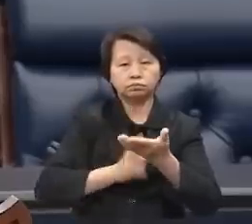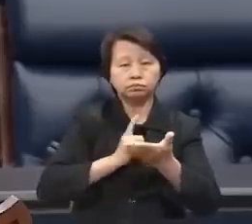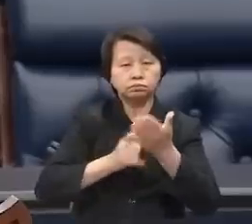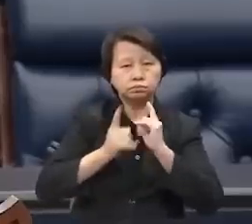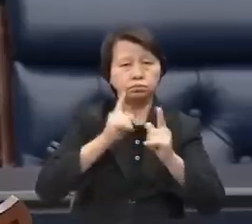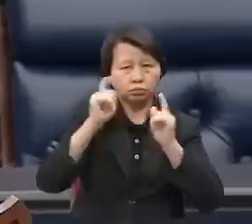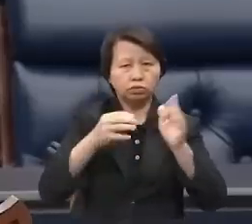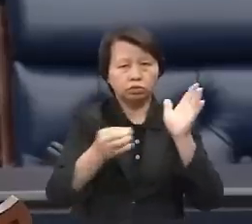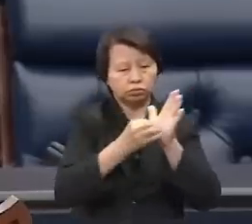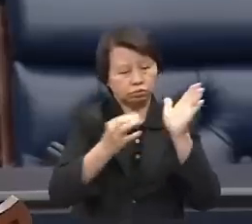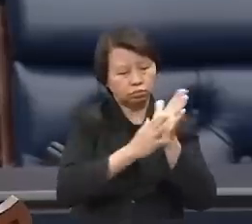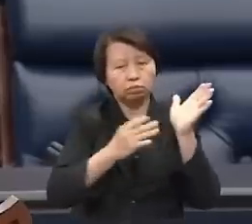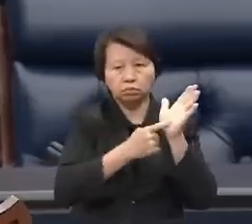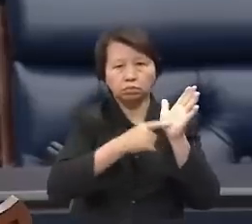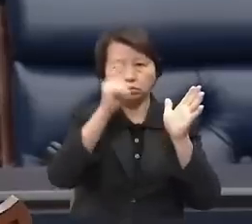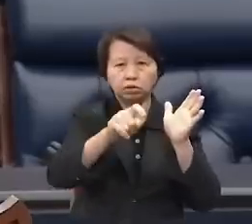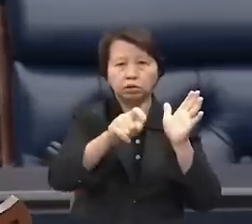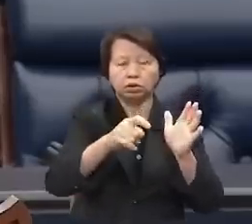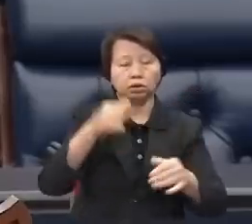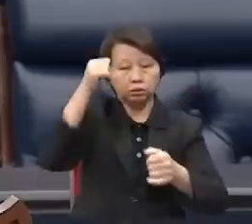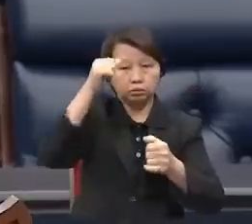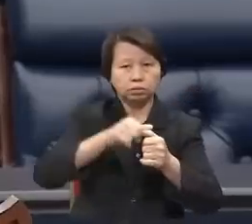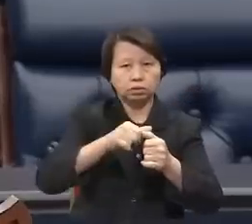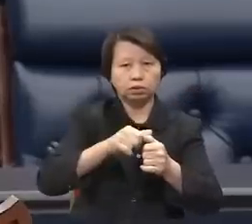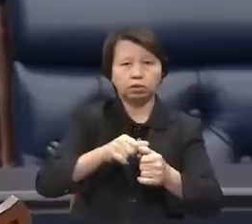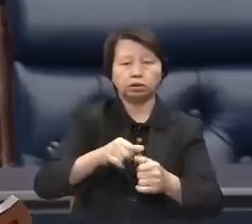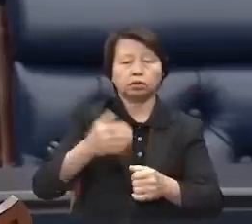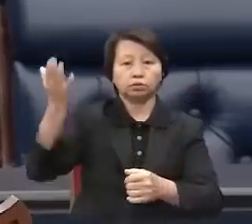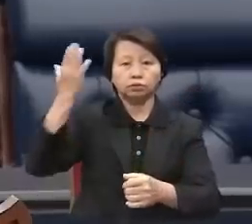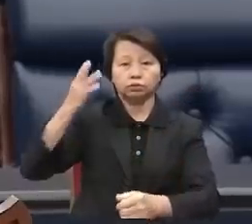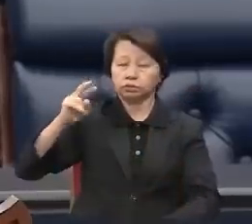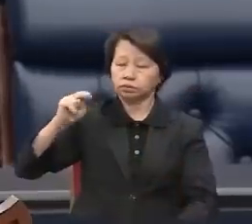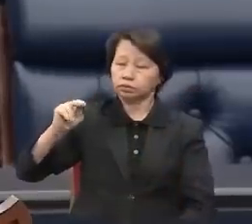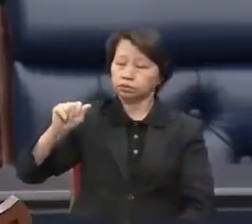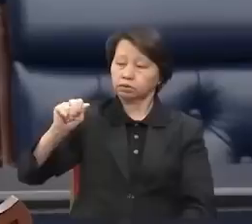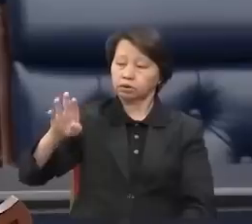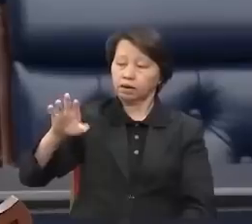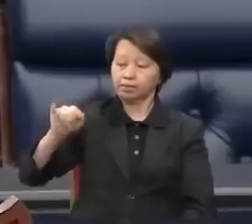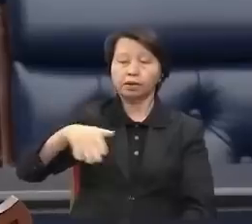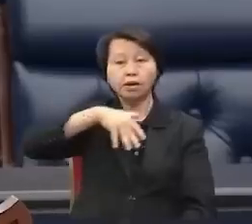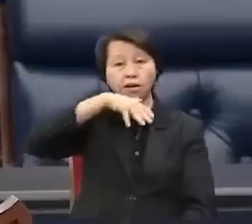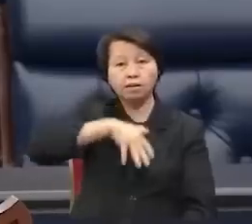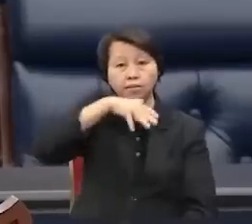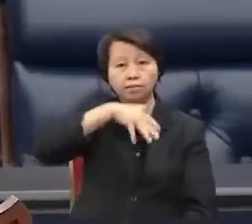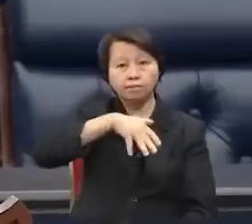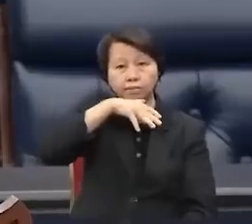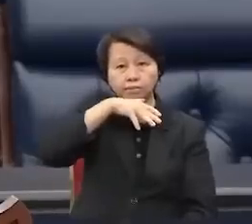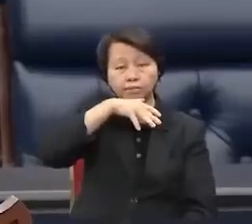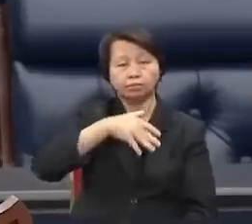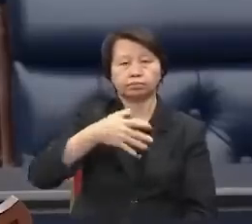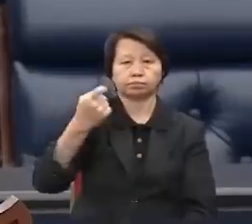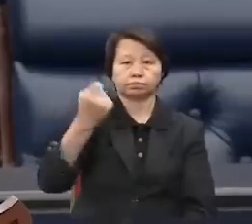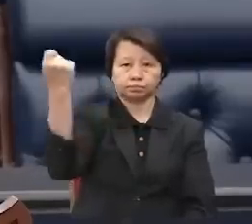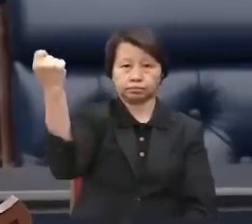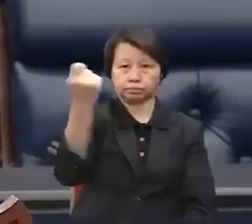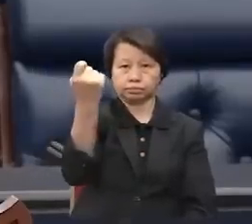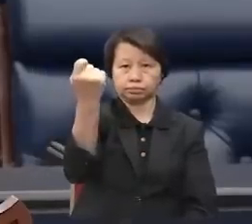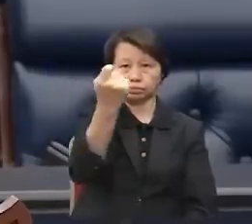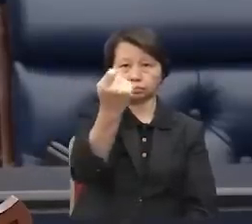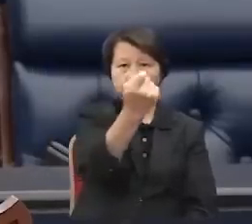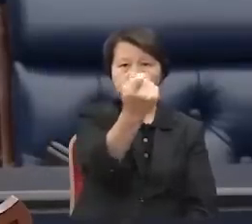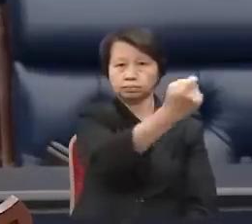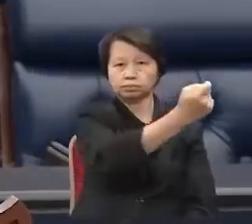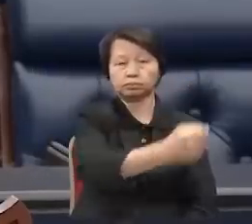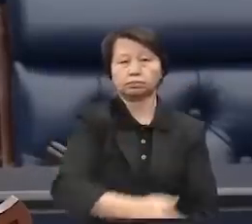ingin ingatkan kita semua tentang peringatan Nabi SAW. Salasatun la yukallimullah yawmal qiyamah.